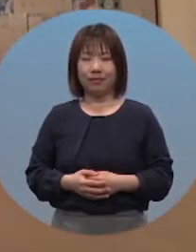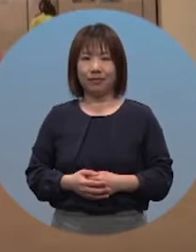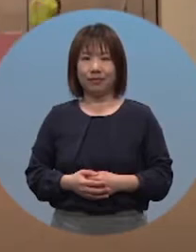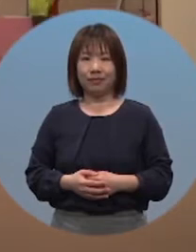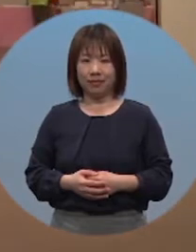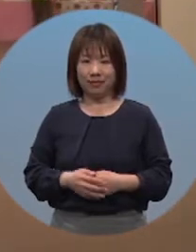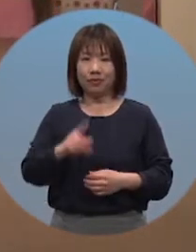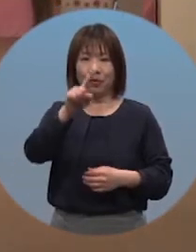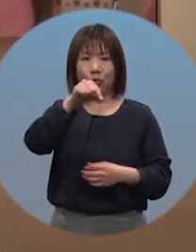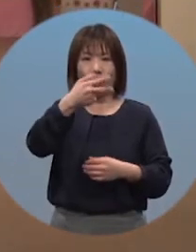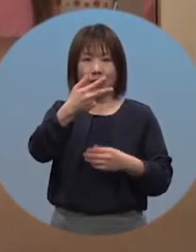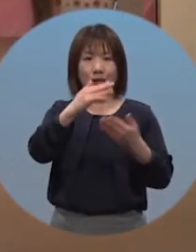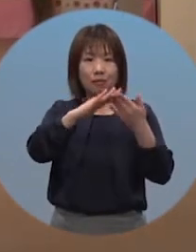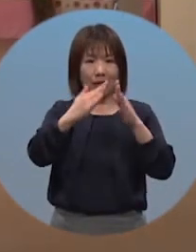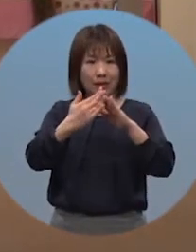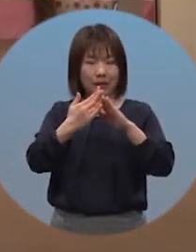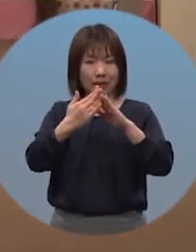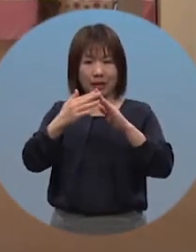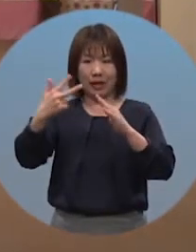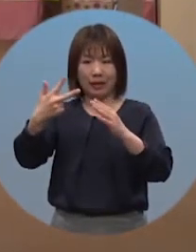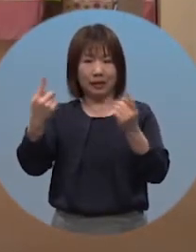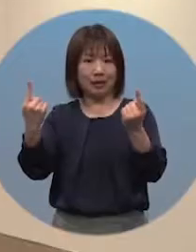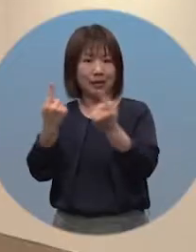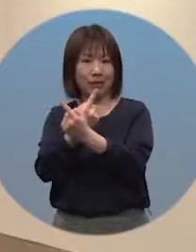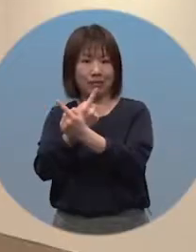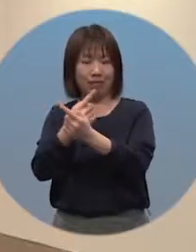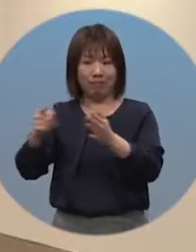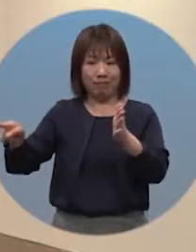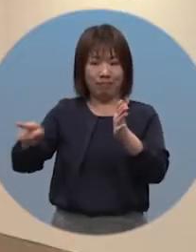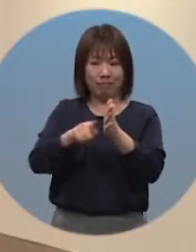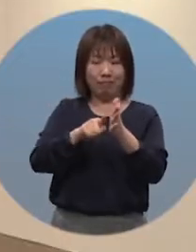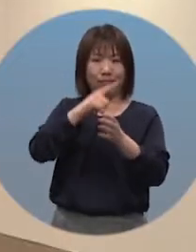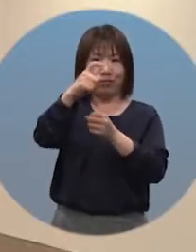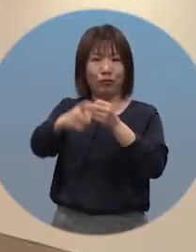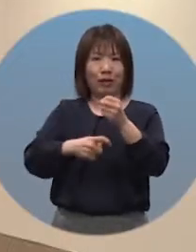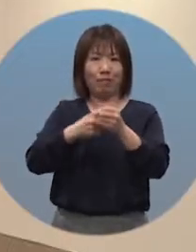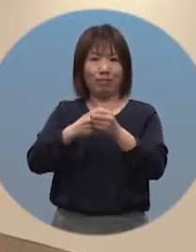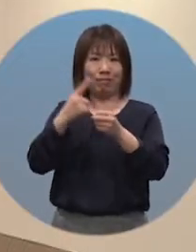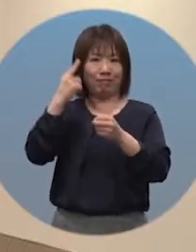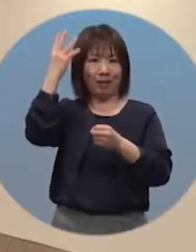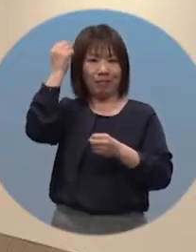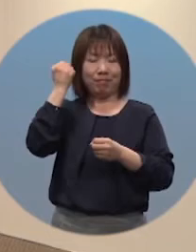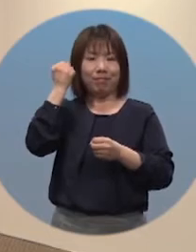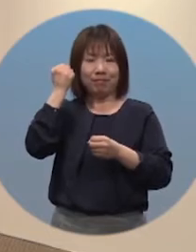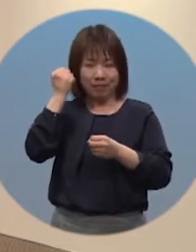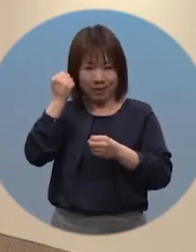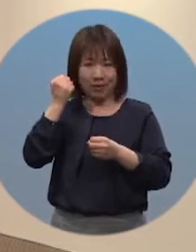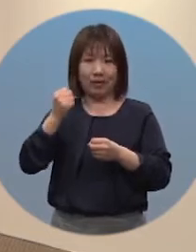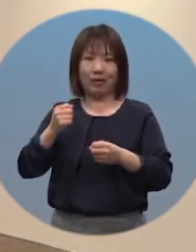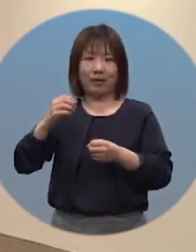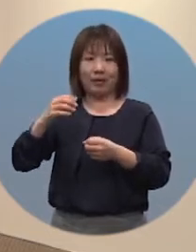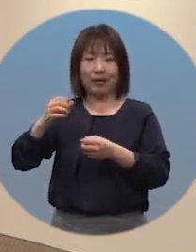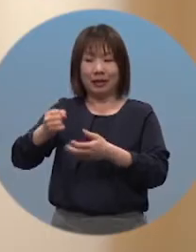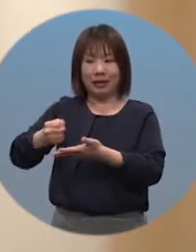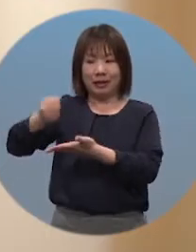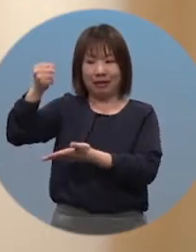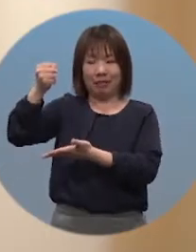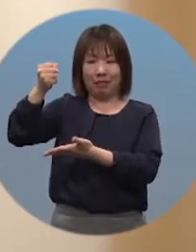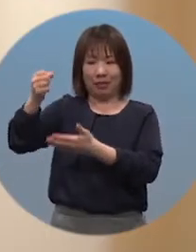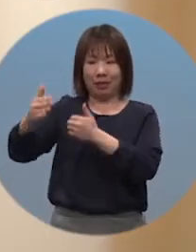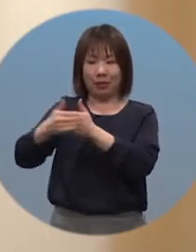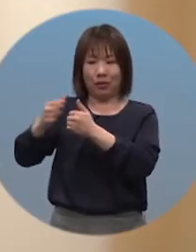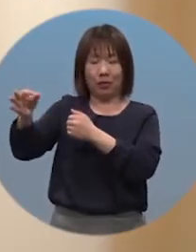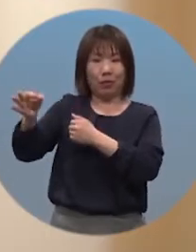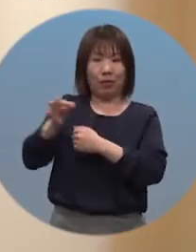市制施行10周年を迎える今年は石川県民文化振興基金助成による市文化協会